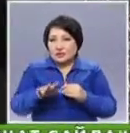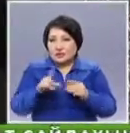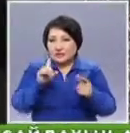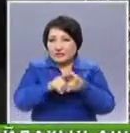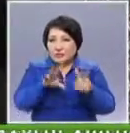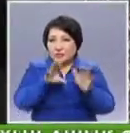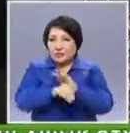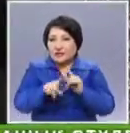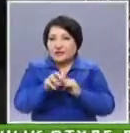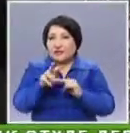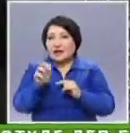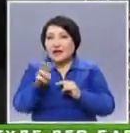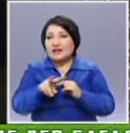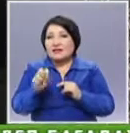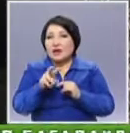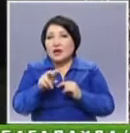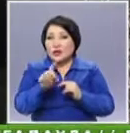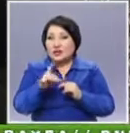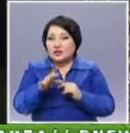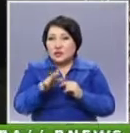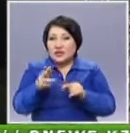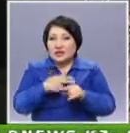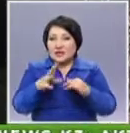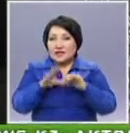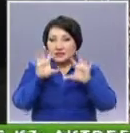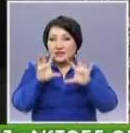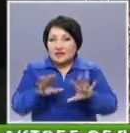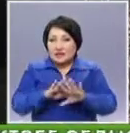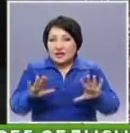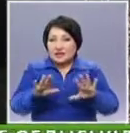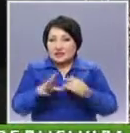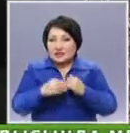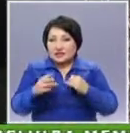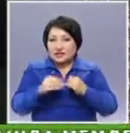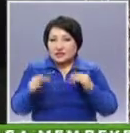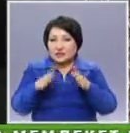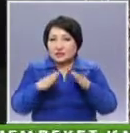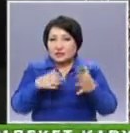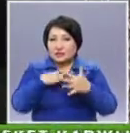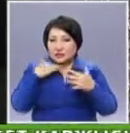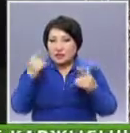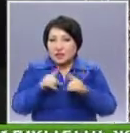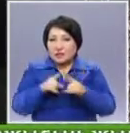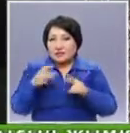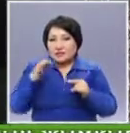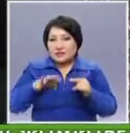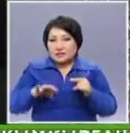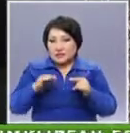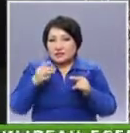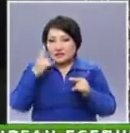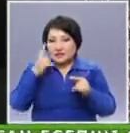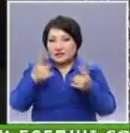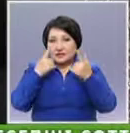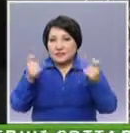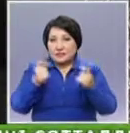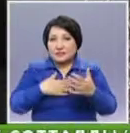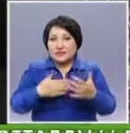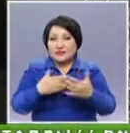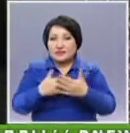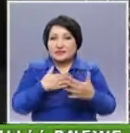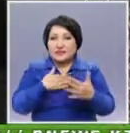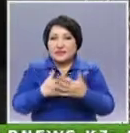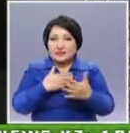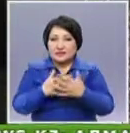Алатау ауданында заңдастырылмаған жер үйлер көп. Жергілікті халық бұл шараның тиімділігін ескеріп, белсенділік танытуда. Ал қабылданған